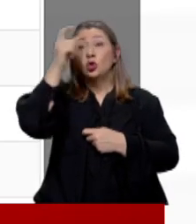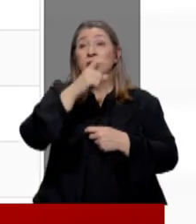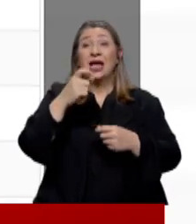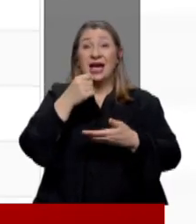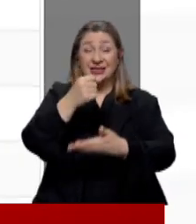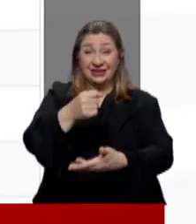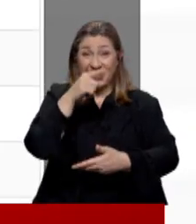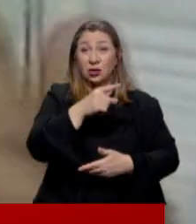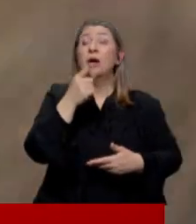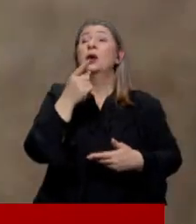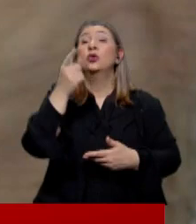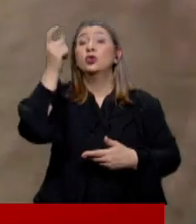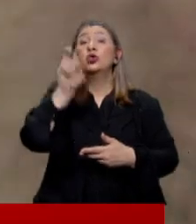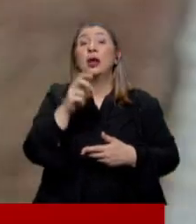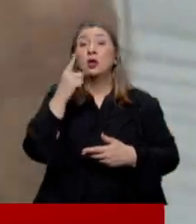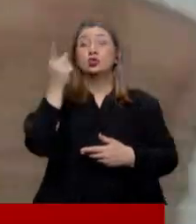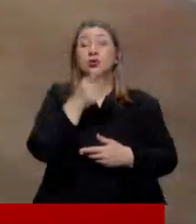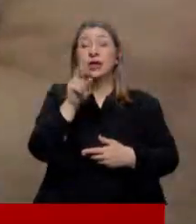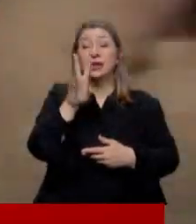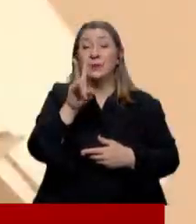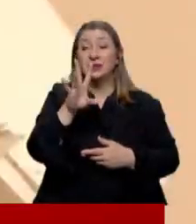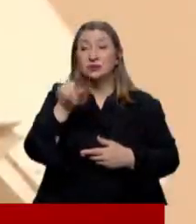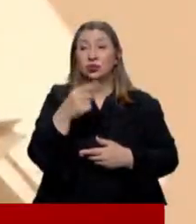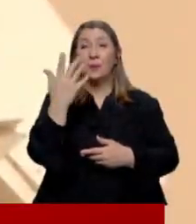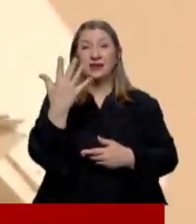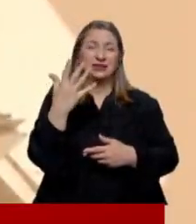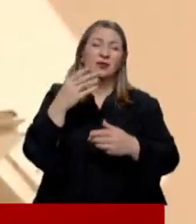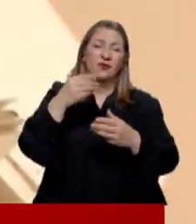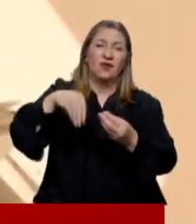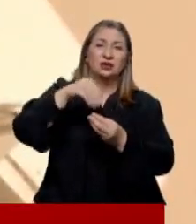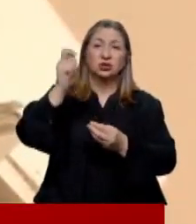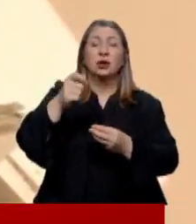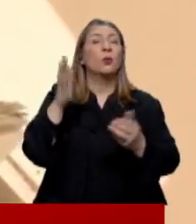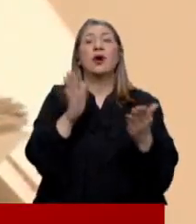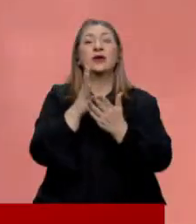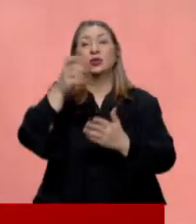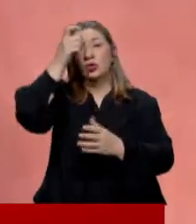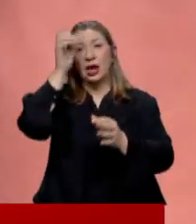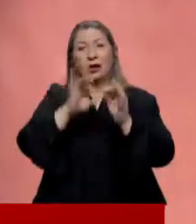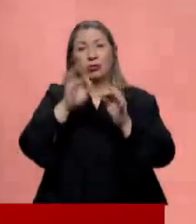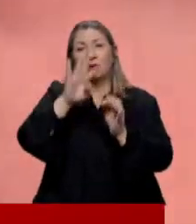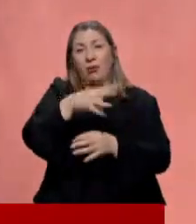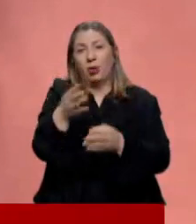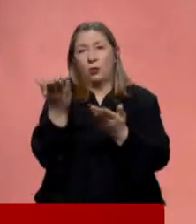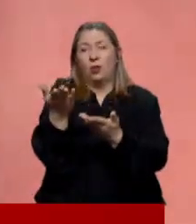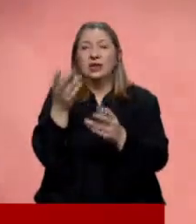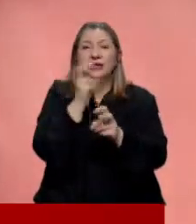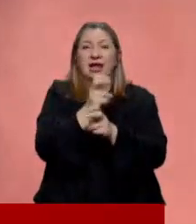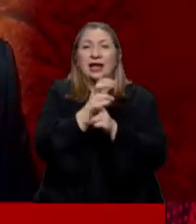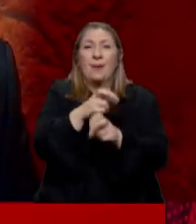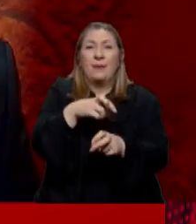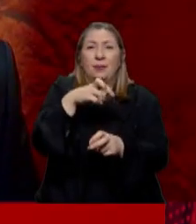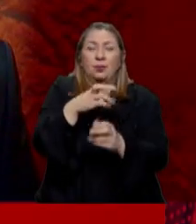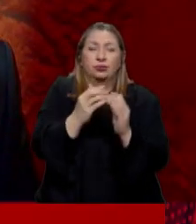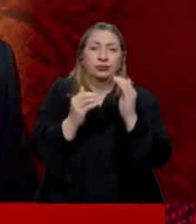hazinesi ise döviz cinsinden yüzde 7,25 faiz ödeyen ve tuvalet et nedeni Türk ekonomisindeki tablo diyor risk primini